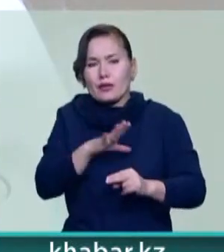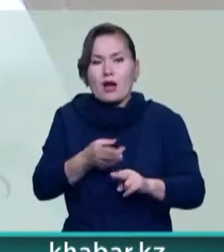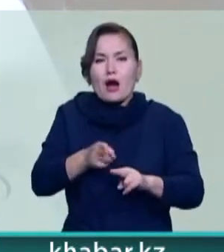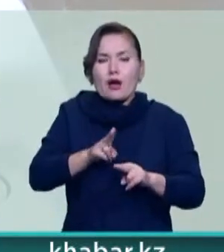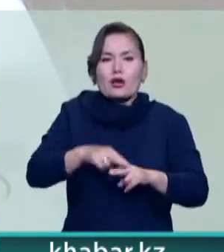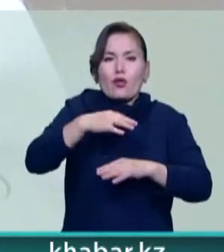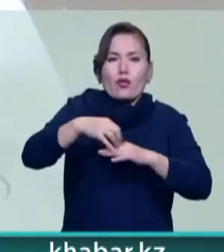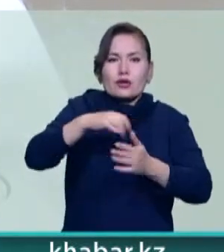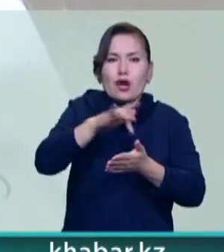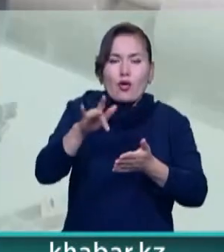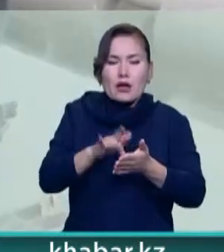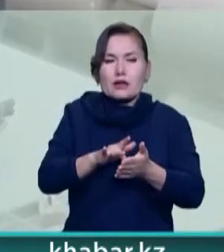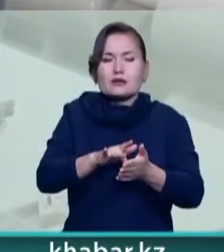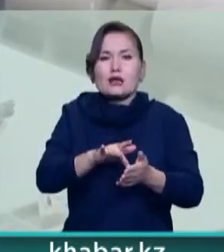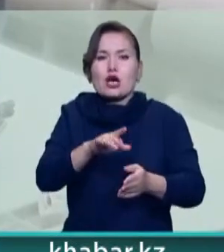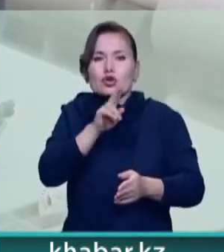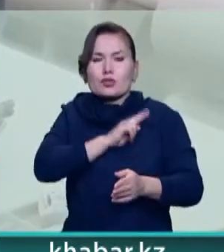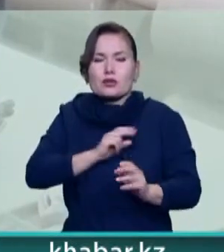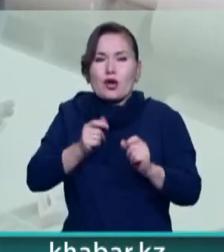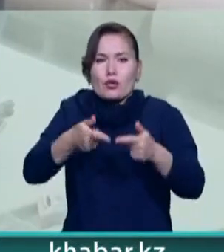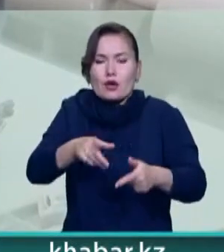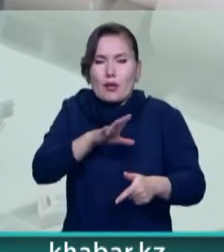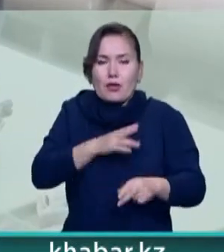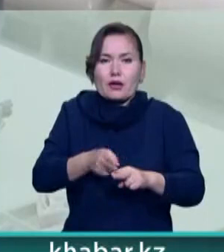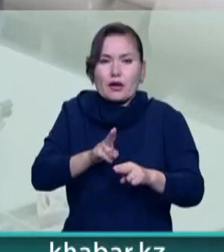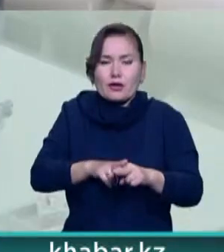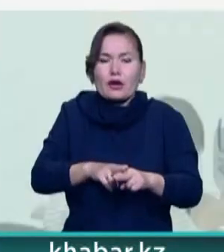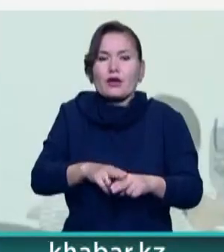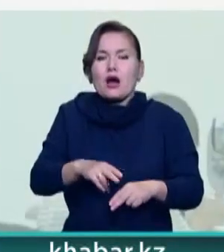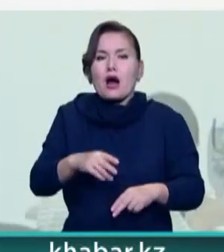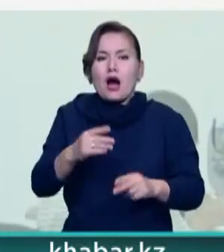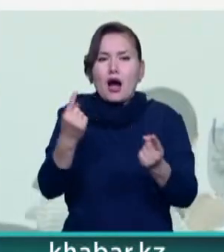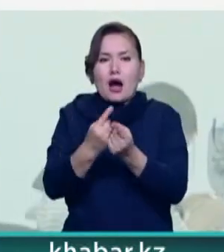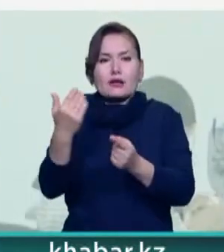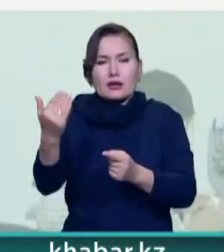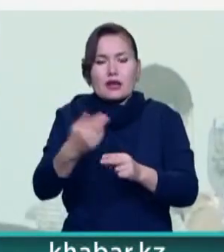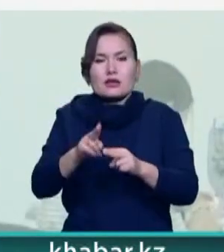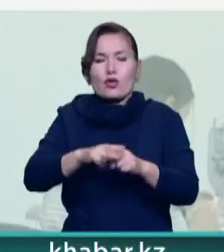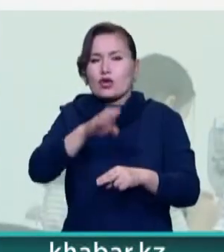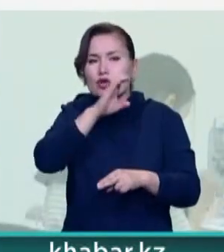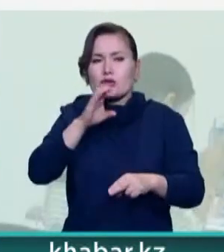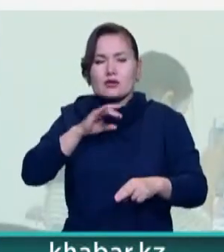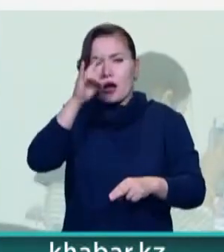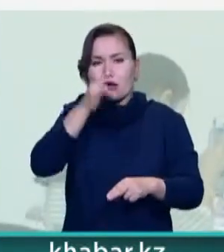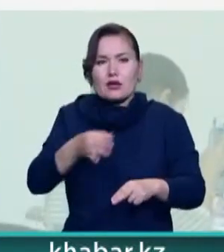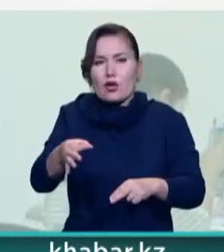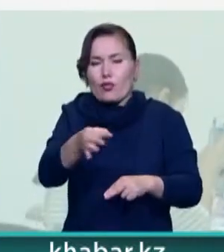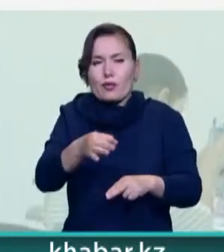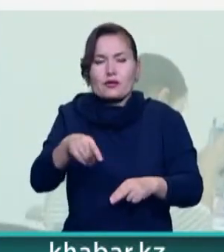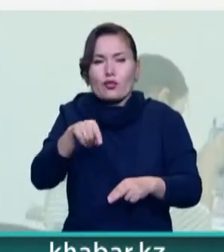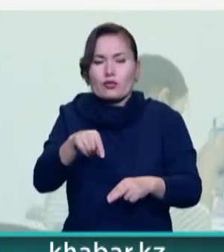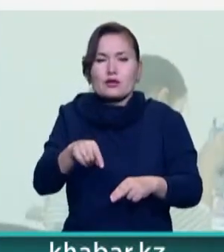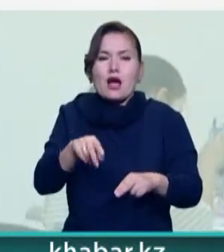береді. Айтуынша, өзімен бірге оқыған жерлестерінің көбі осы өңірде қалуды қаламаған. Менің көптеген қасымда бітірген группаластарым осы